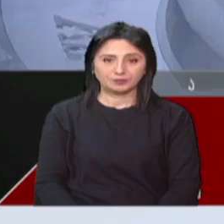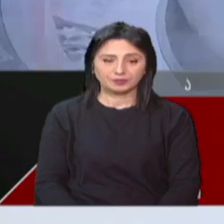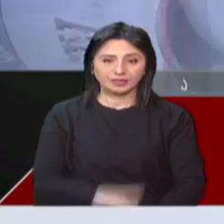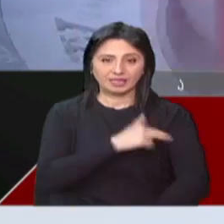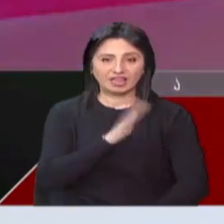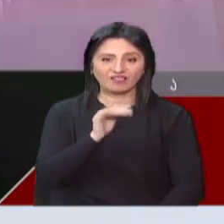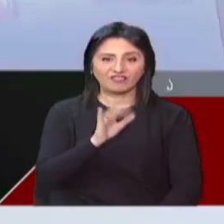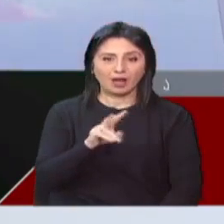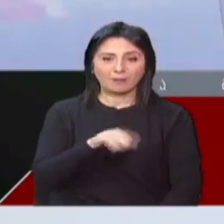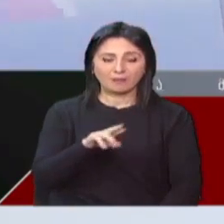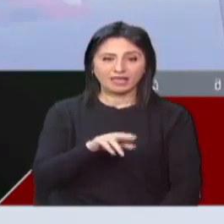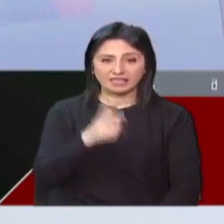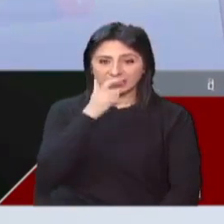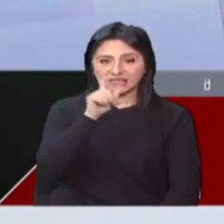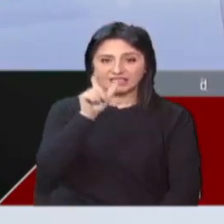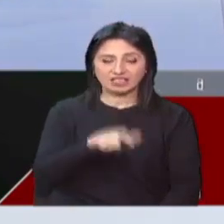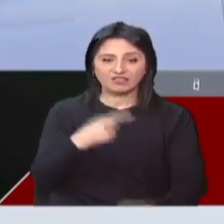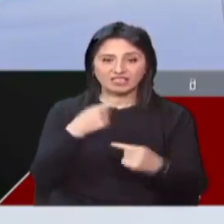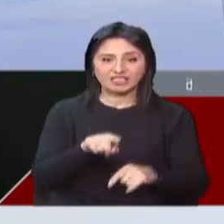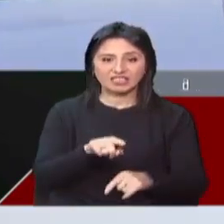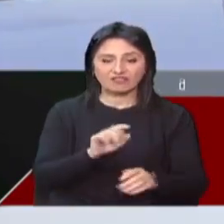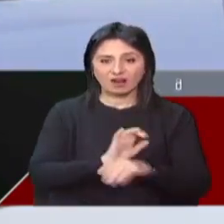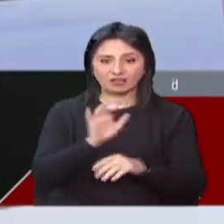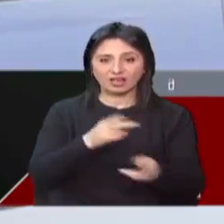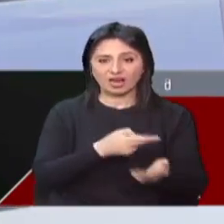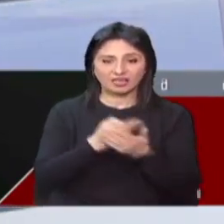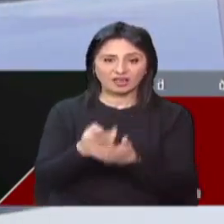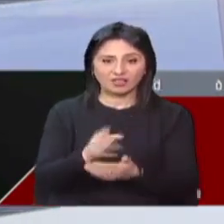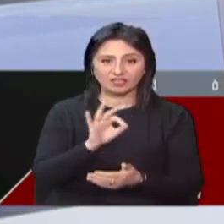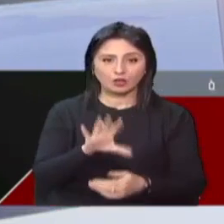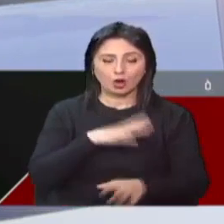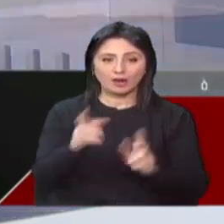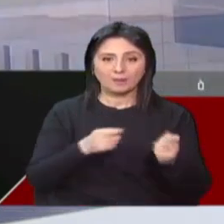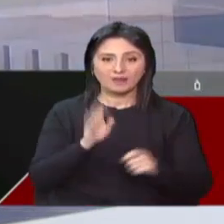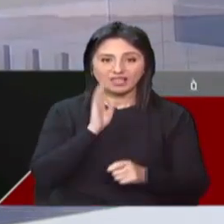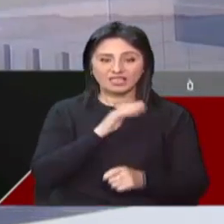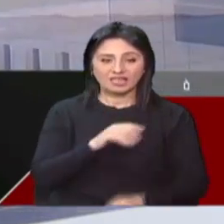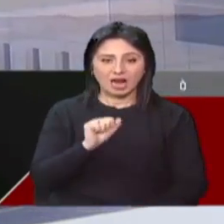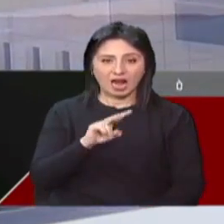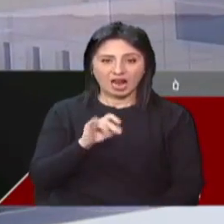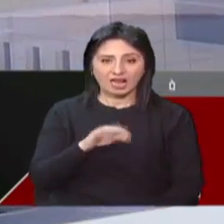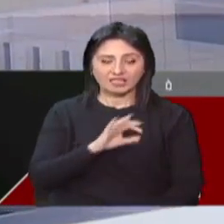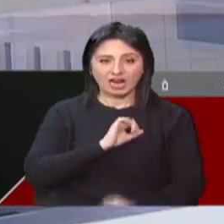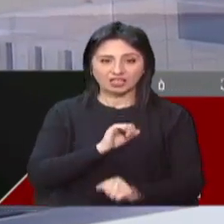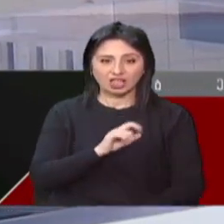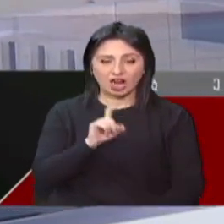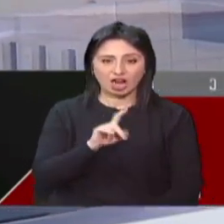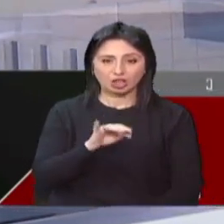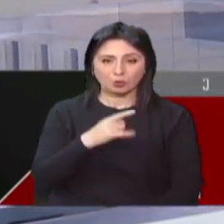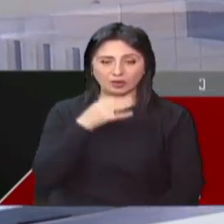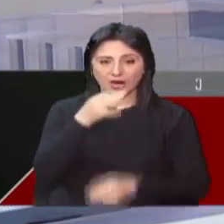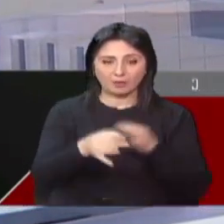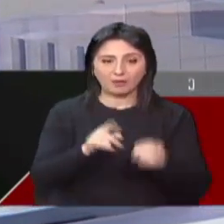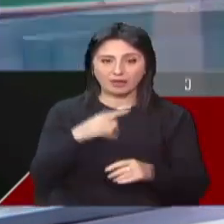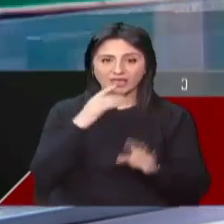Klinika Viva Medis განცხადებას Mikhail Saakashvili სხვა დაწესებულებაში გადაყვანასთან დაკავშირებით ყოფილი პრეზიდენტის დედა Giulia Alasania და ადვოკატი Shalva Khachapuridze